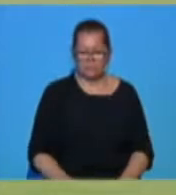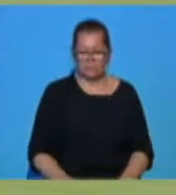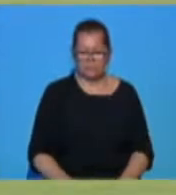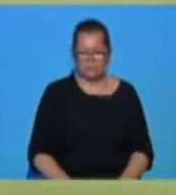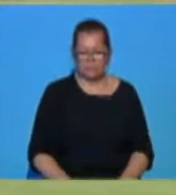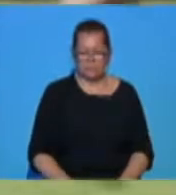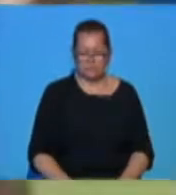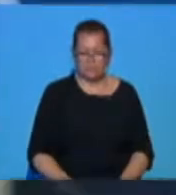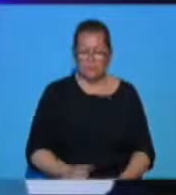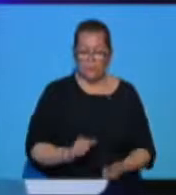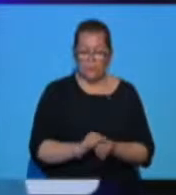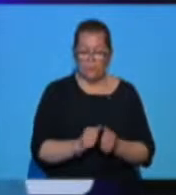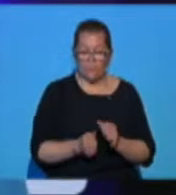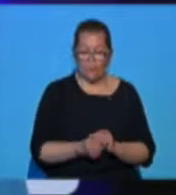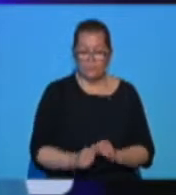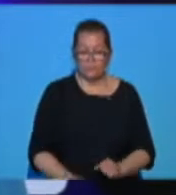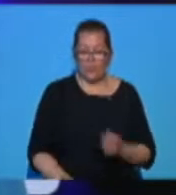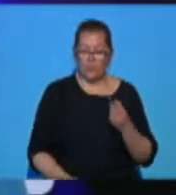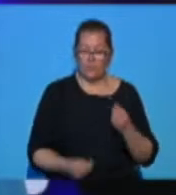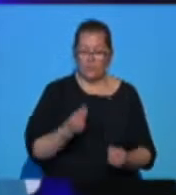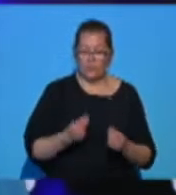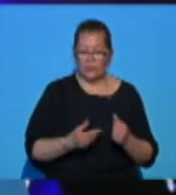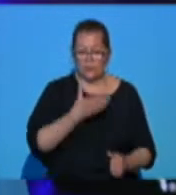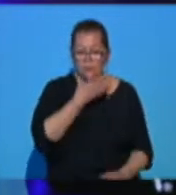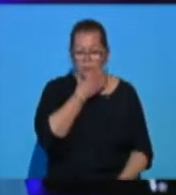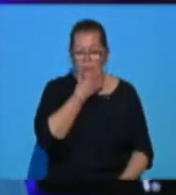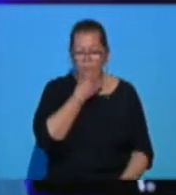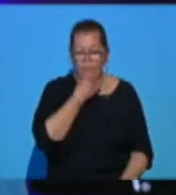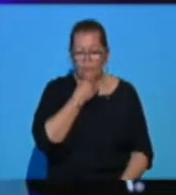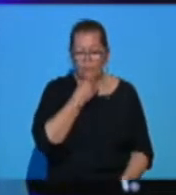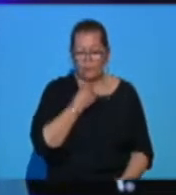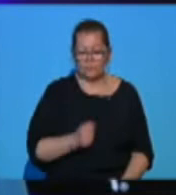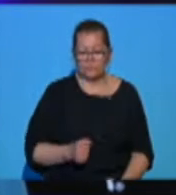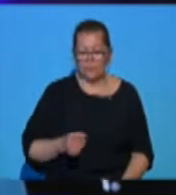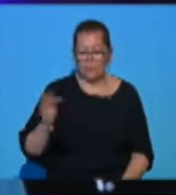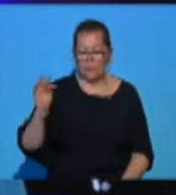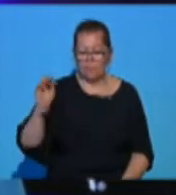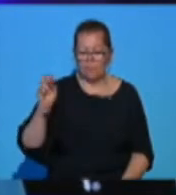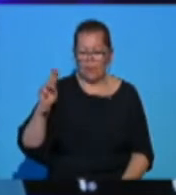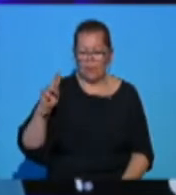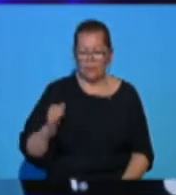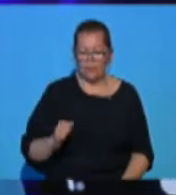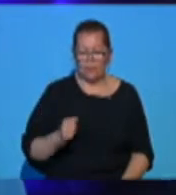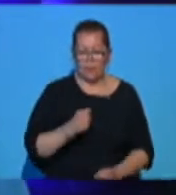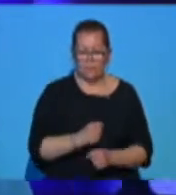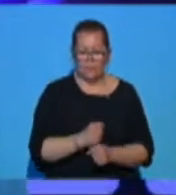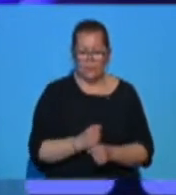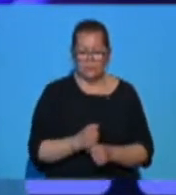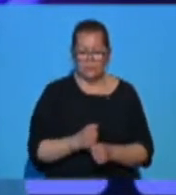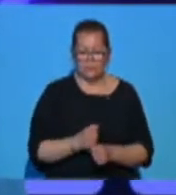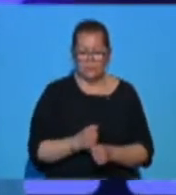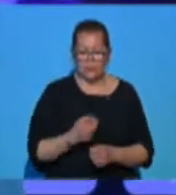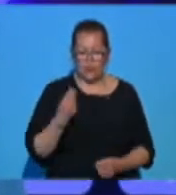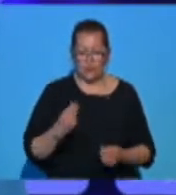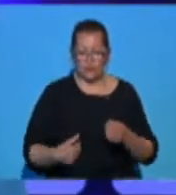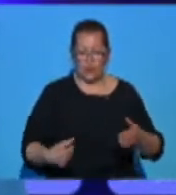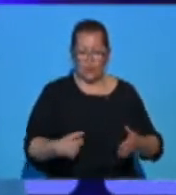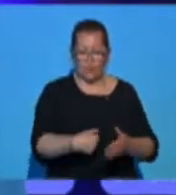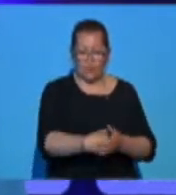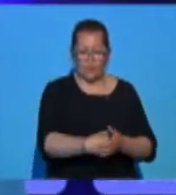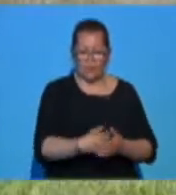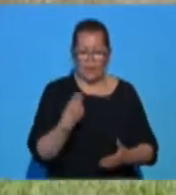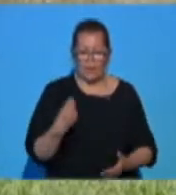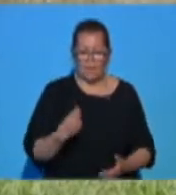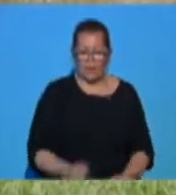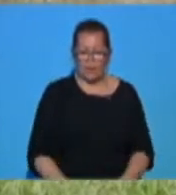ne descurcăm. Cred că o să fie un meci destul de frumos, având în vedere că Farul practică un fotbal ofensiv și noi la fel, va fi un